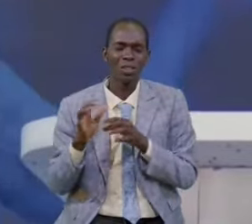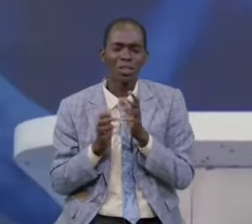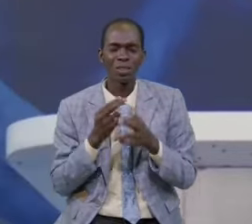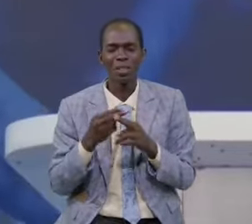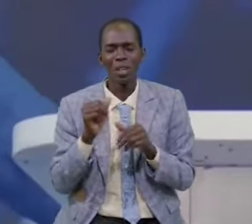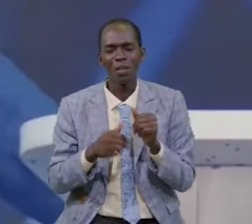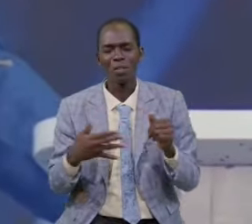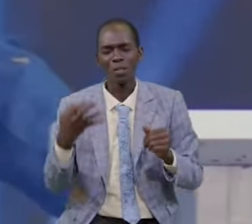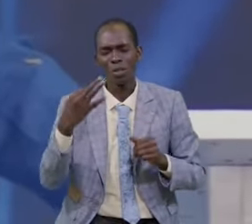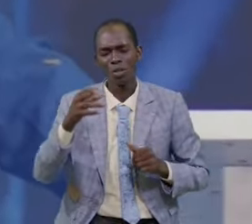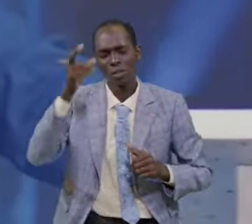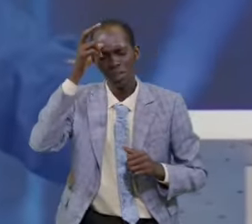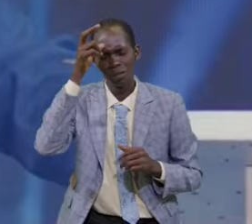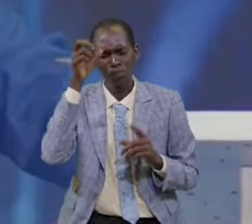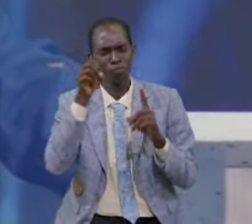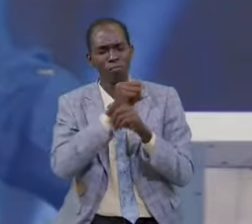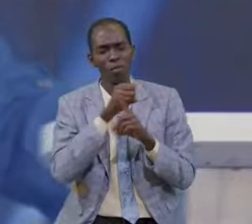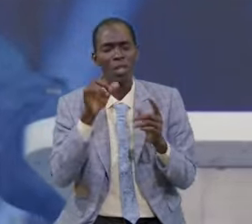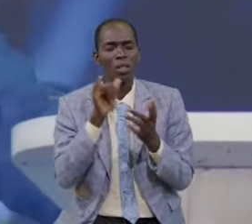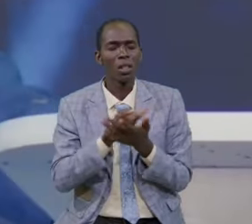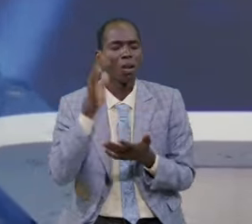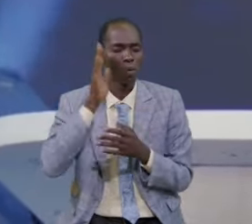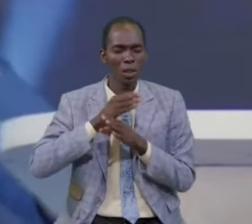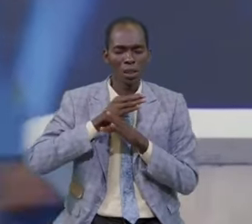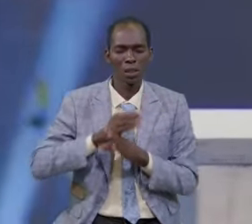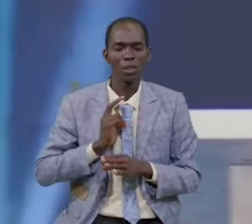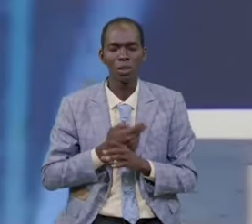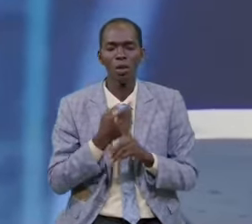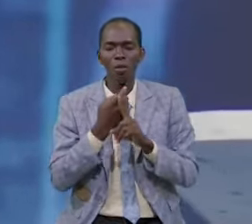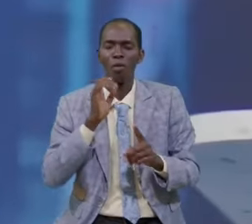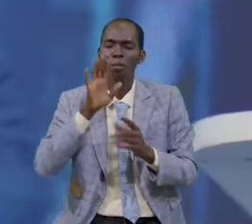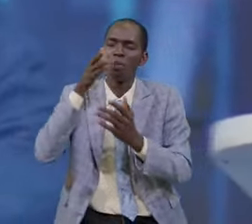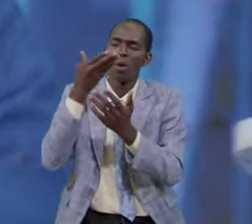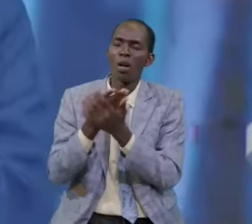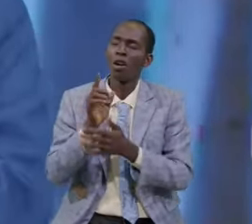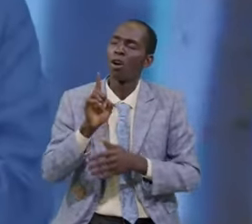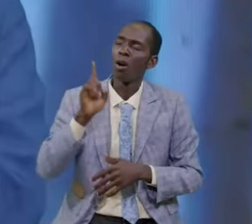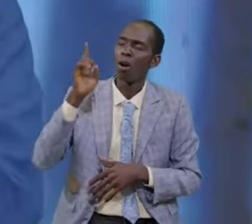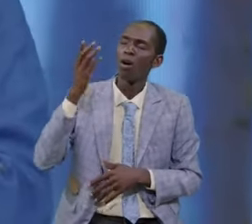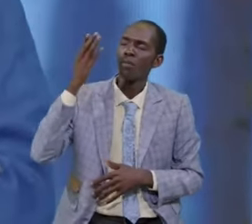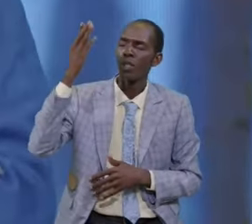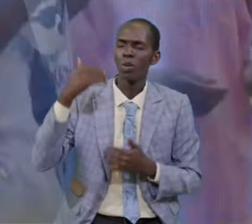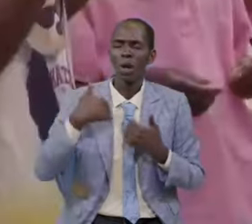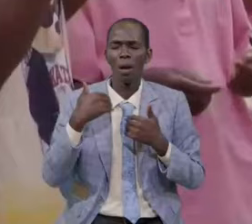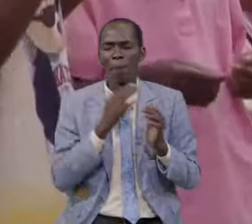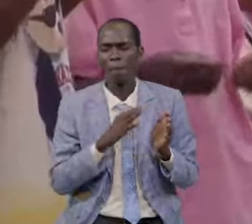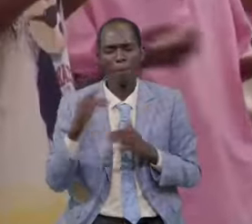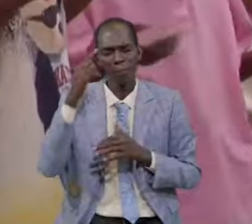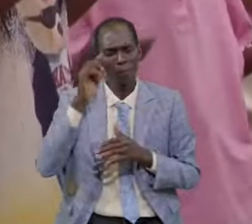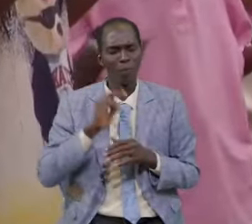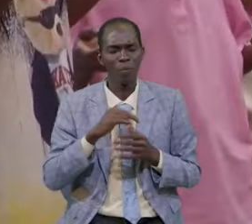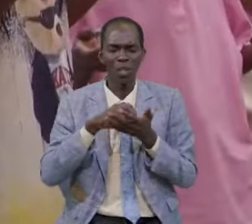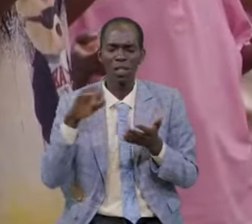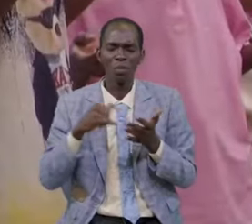Toute affliction démoniaque qui va nous empêcher d'atteindre là où tu veux que nous allions, efface cela de chaque vie au nom